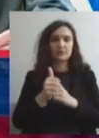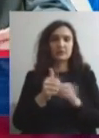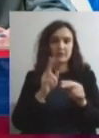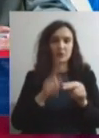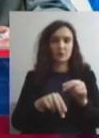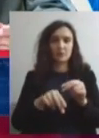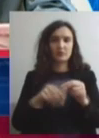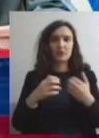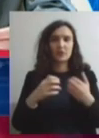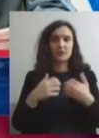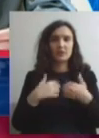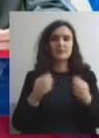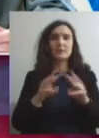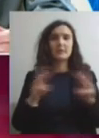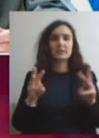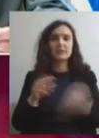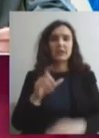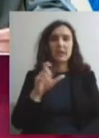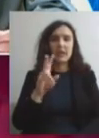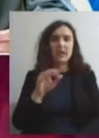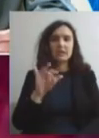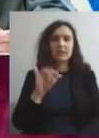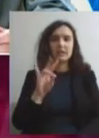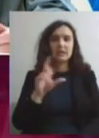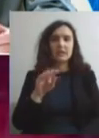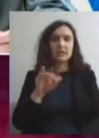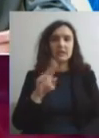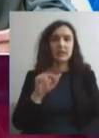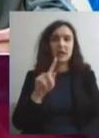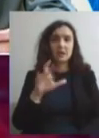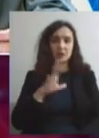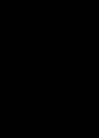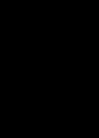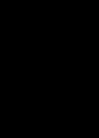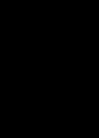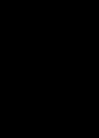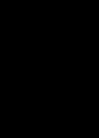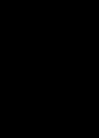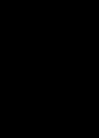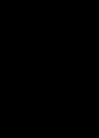ჯანდაცვის მინისტრი ეკატერინე ტიკარაძე პასუხობდა მოამბის შეკითხვებს პირდაპირ ეთერში.